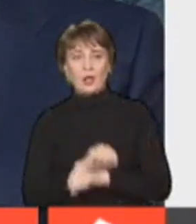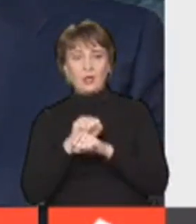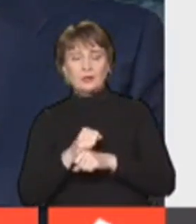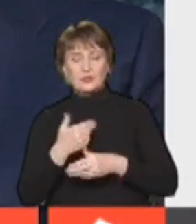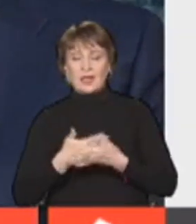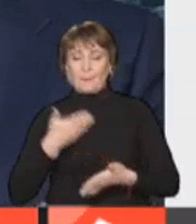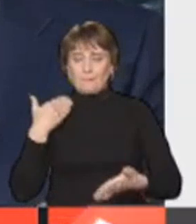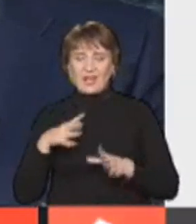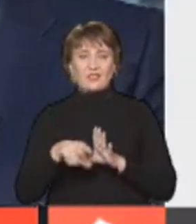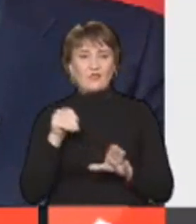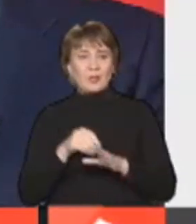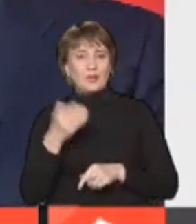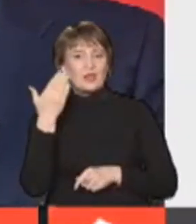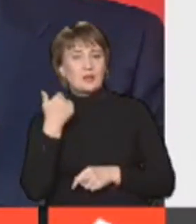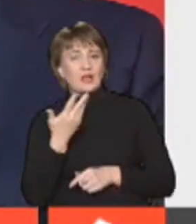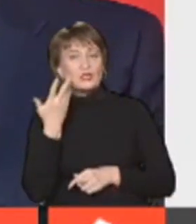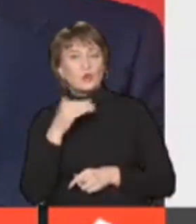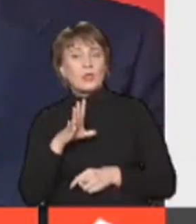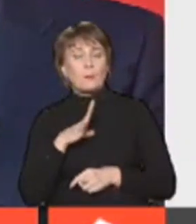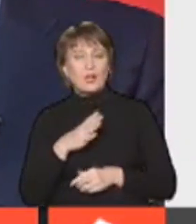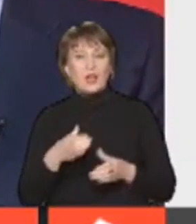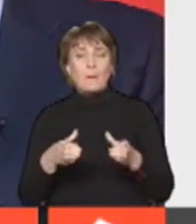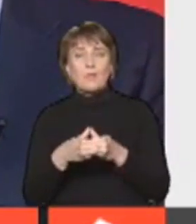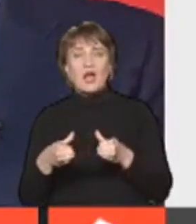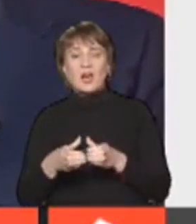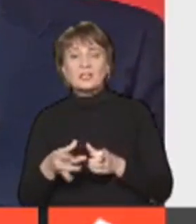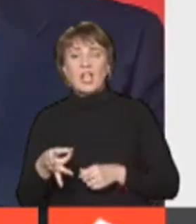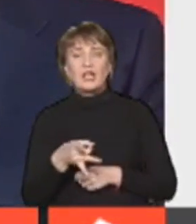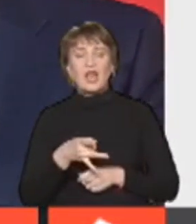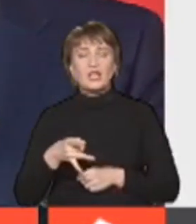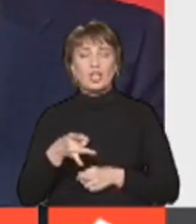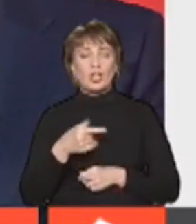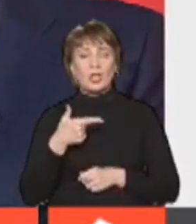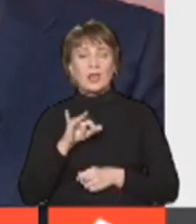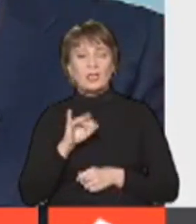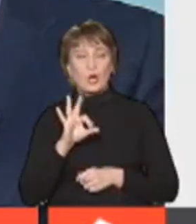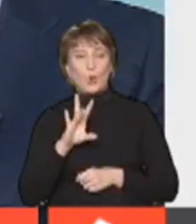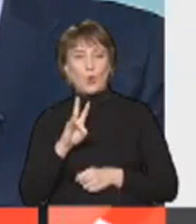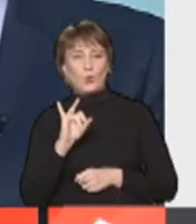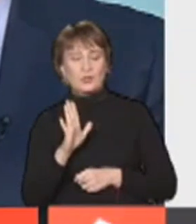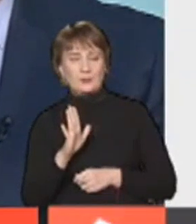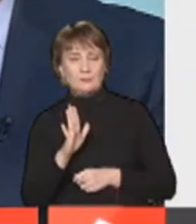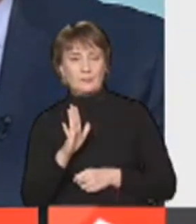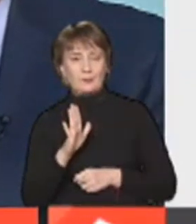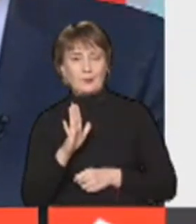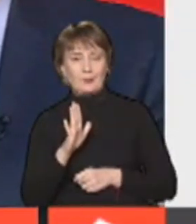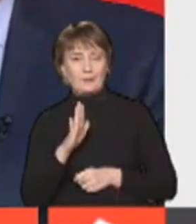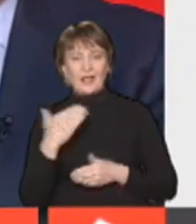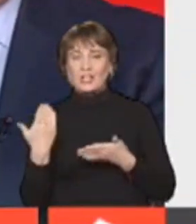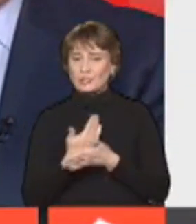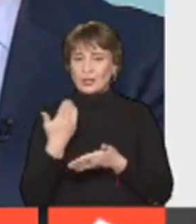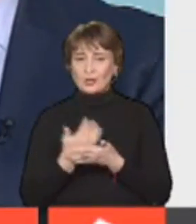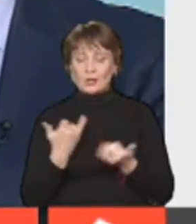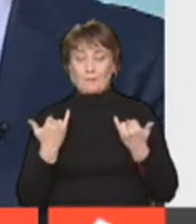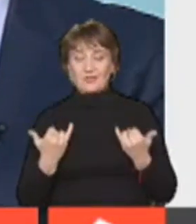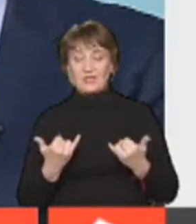І раніше, коли ще була партія регіонів, яка от є, скажімо так, джерелом нинішнього